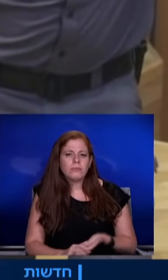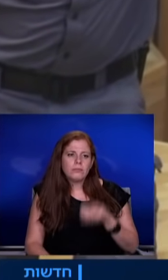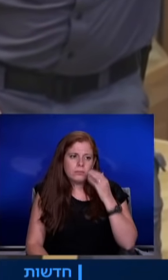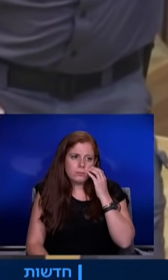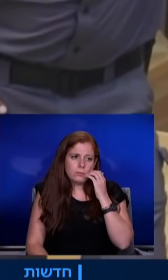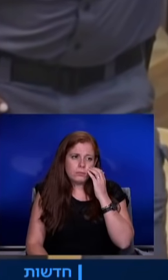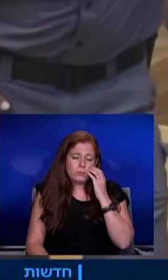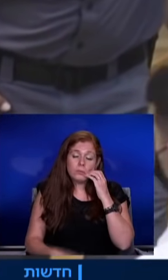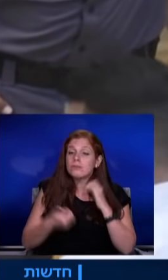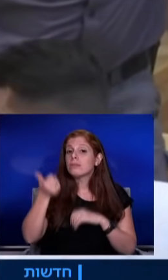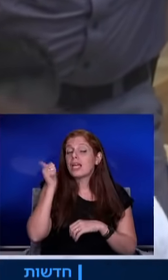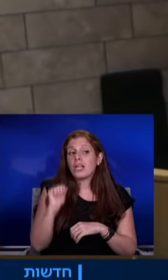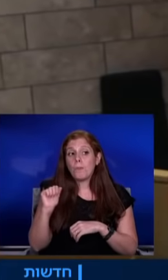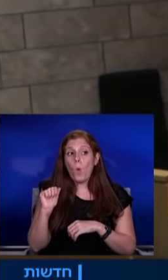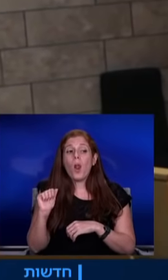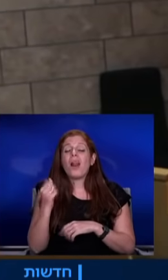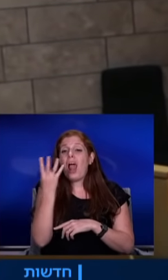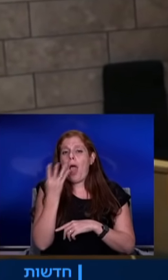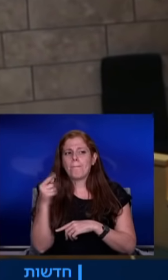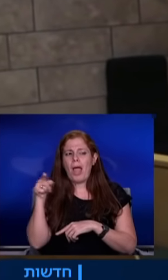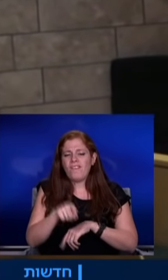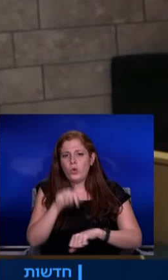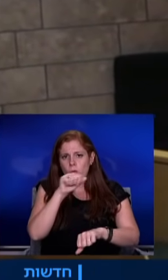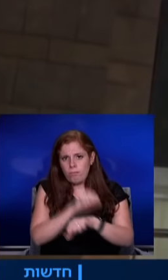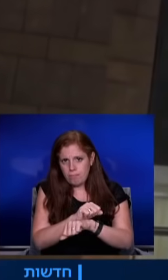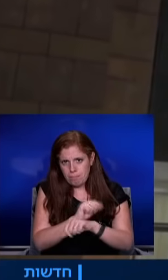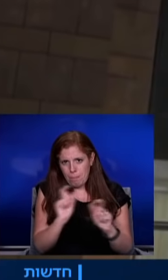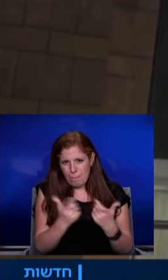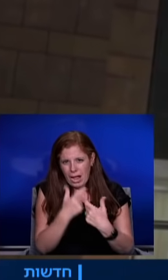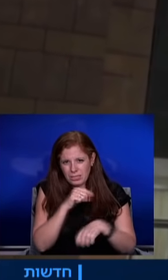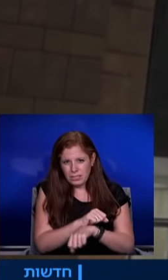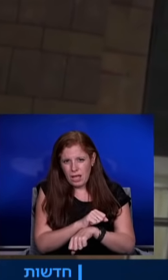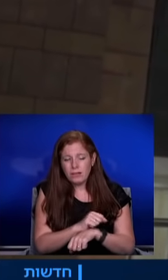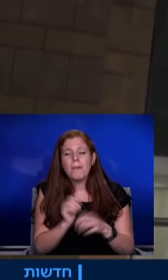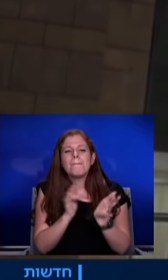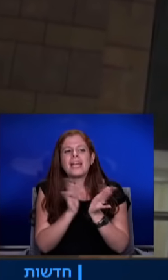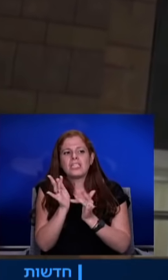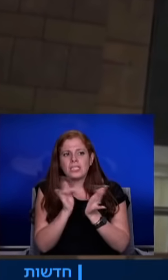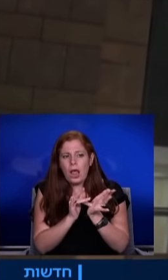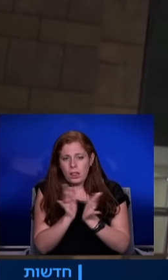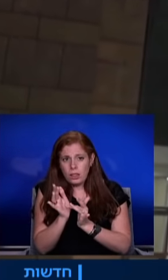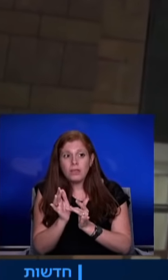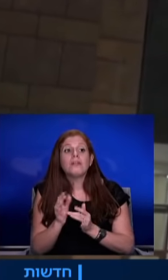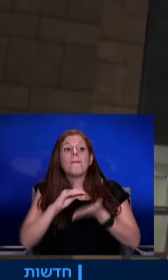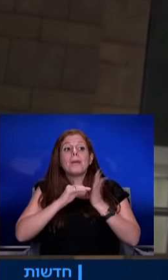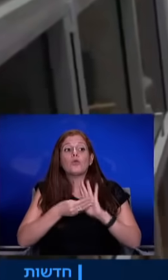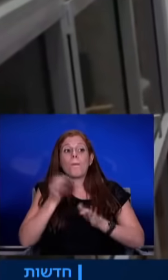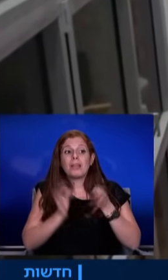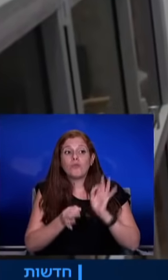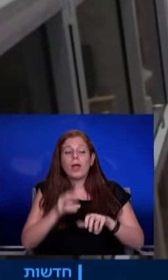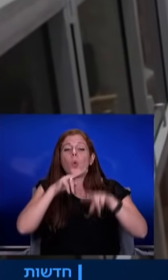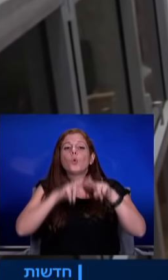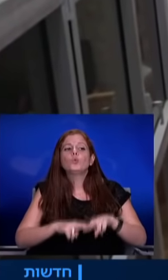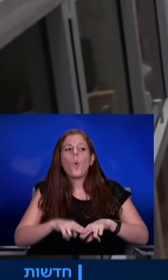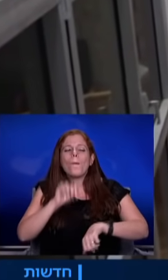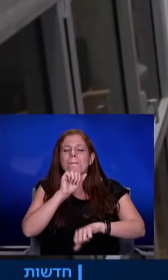אתמול הובאו הארבעה שנתפסו להערכת מעצר בבית משפט השלום בנצרת בהבטחה כבדה. באישור בית המשפט הושארו באזיקים